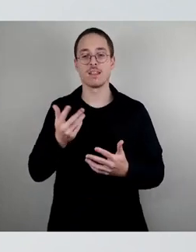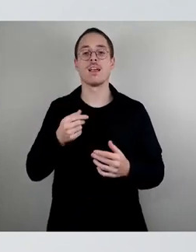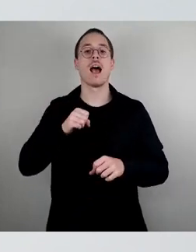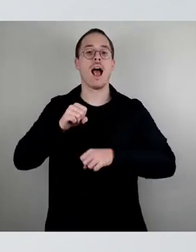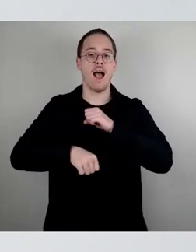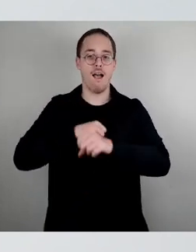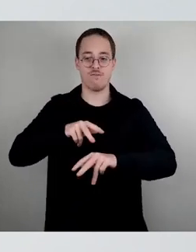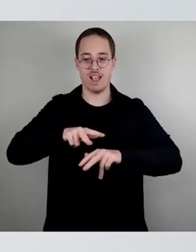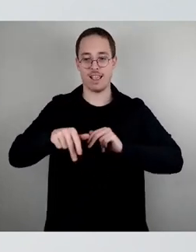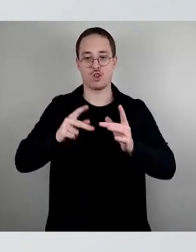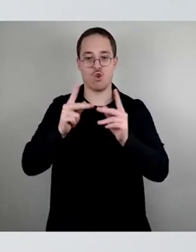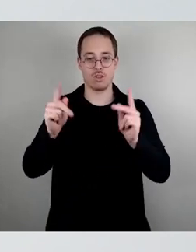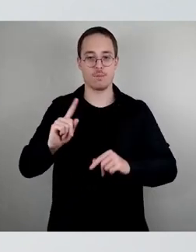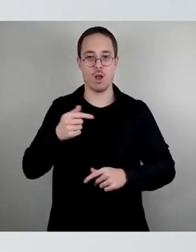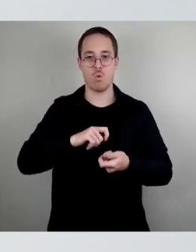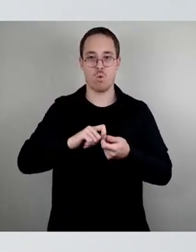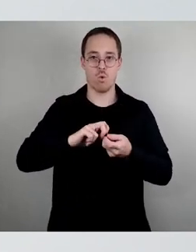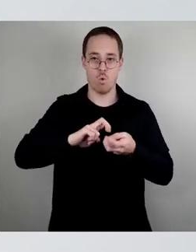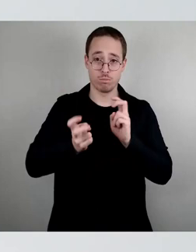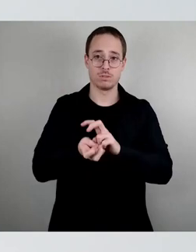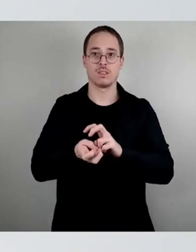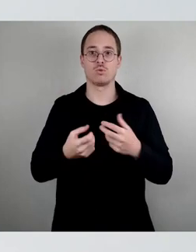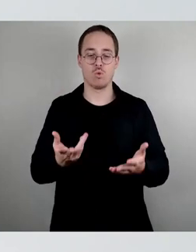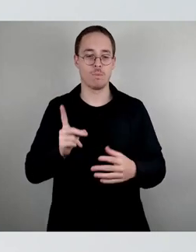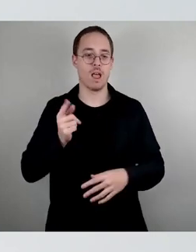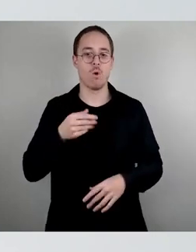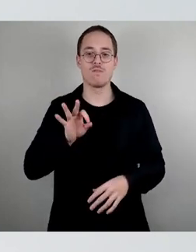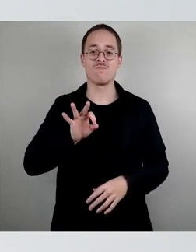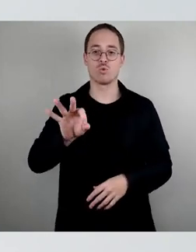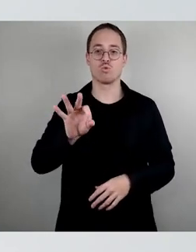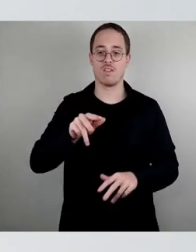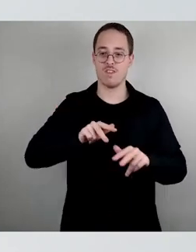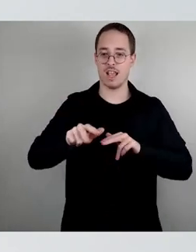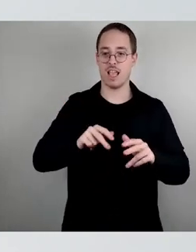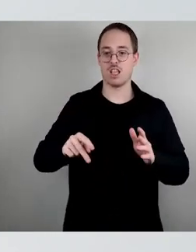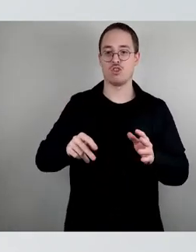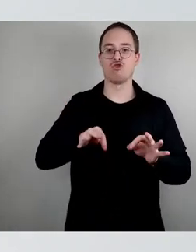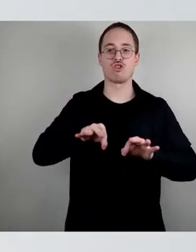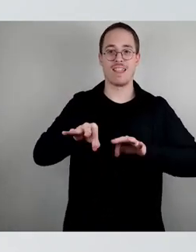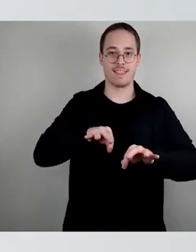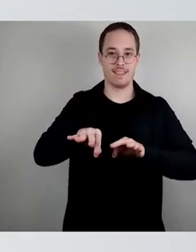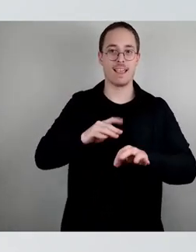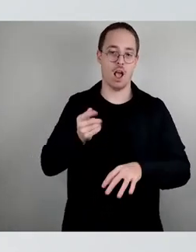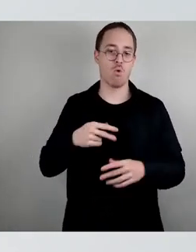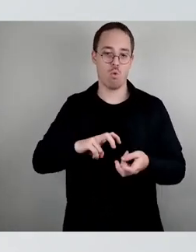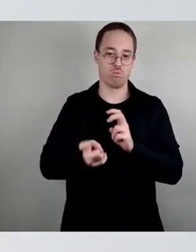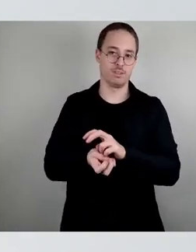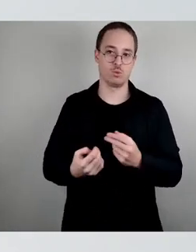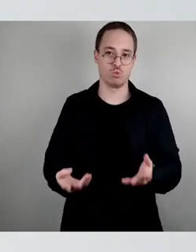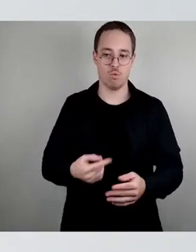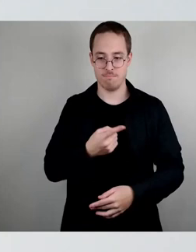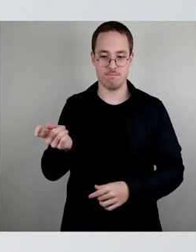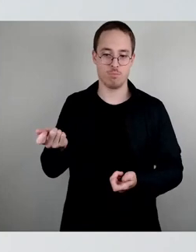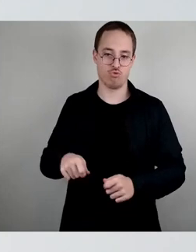um und auch die Fußverkehrsstrategie, die Sie beschlossen haben. Aber die ganze Planung der Verkehrsanlage ist natürlich eine Herausforderung,